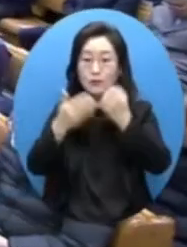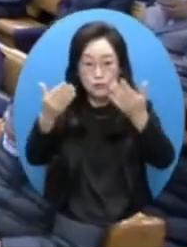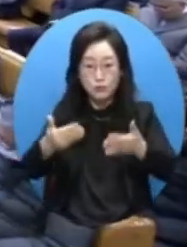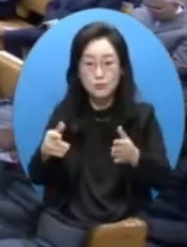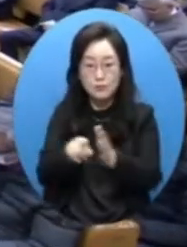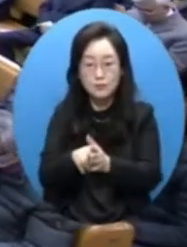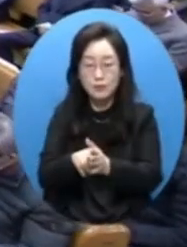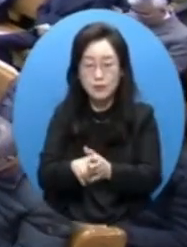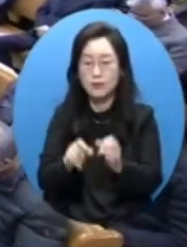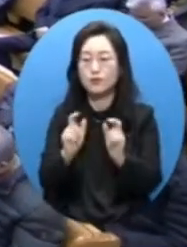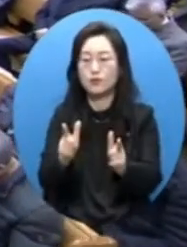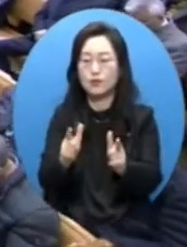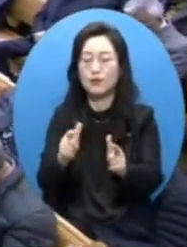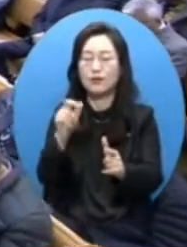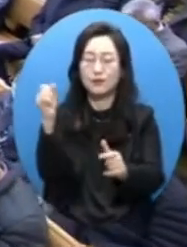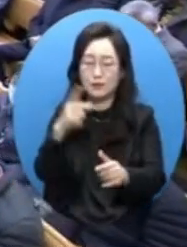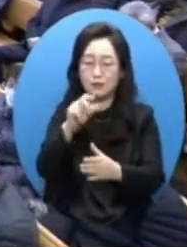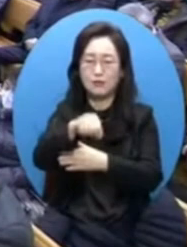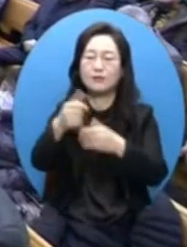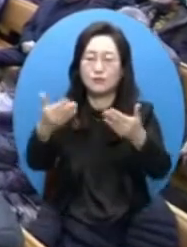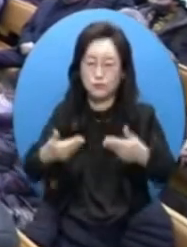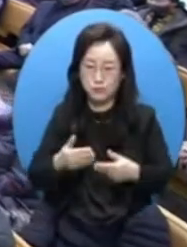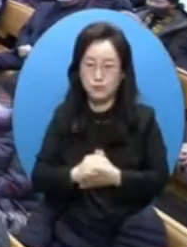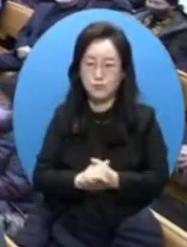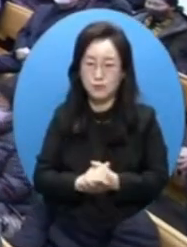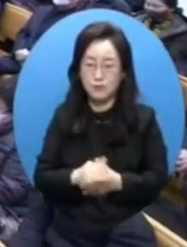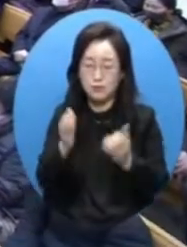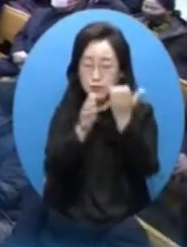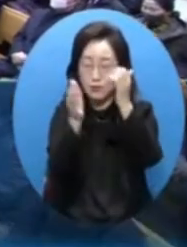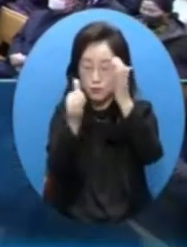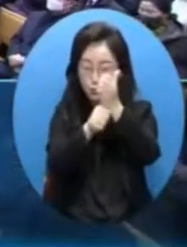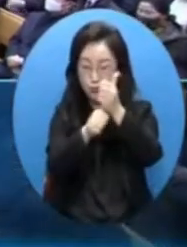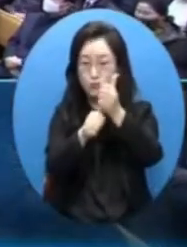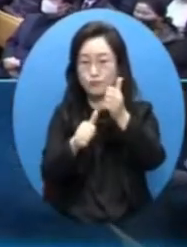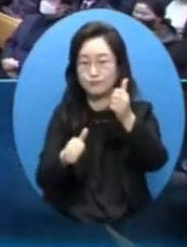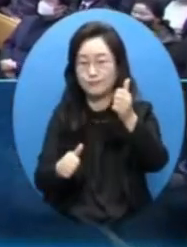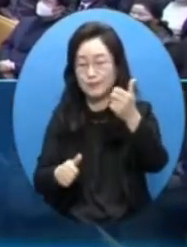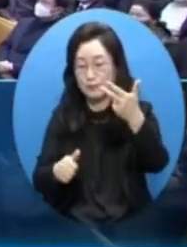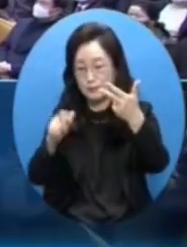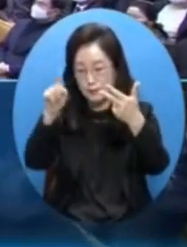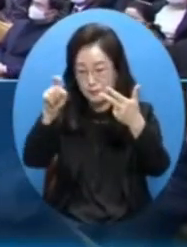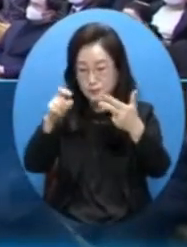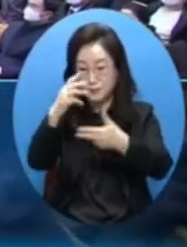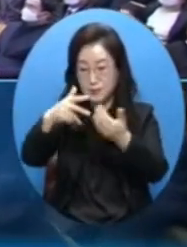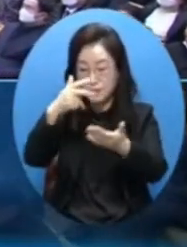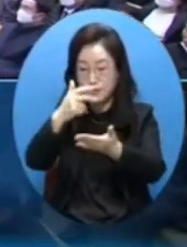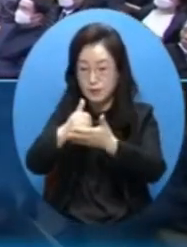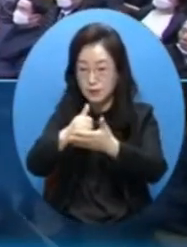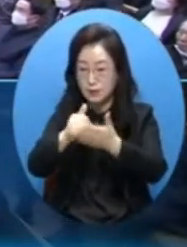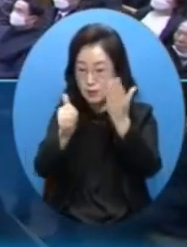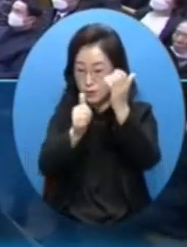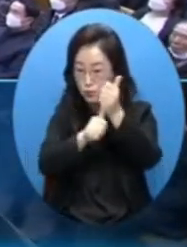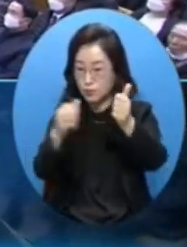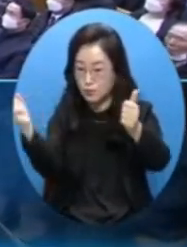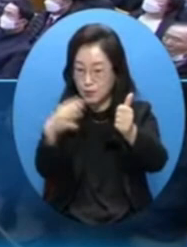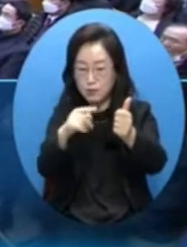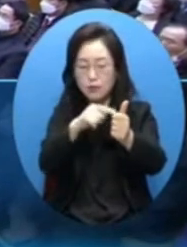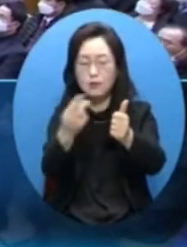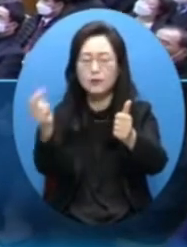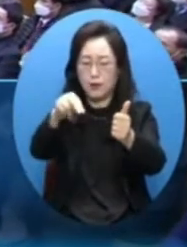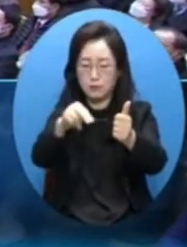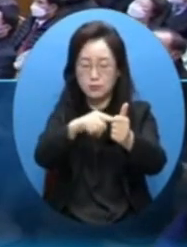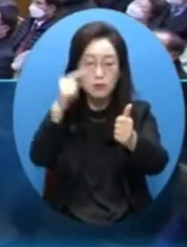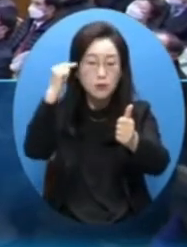주십니다 기회를 우리에게 허락해 주시는 것입니다 7장 10절을 말씀합니다 야훼께서 여호수아에게 이르시되 일어나라